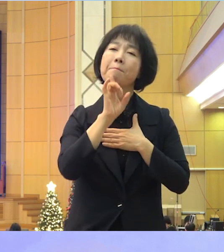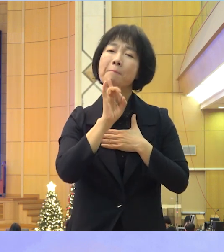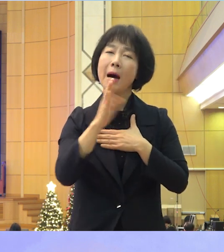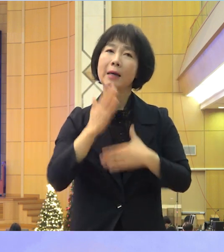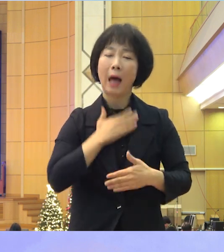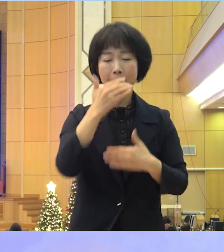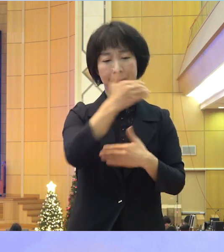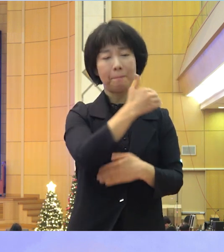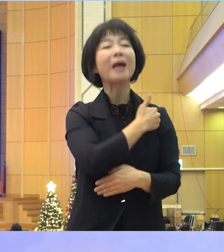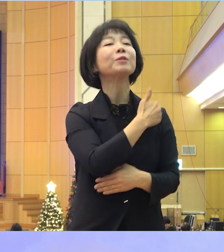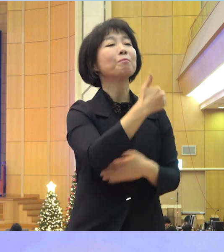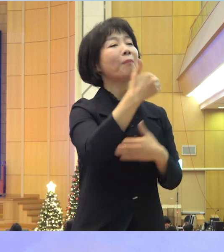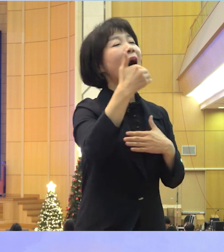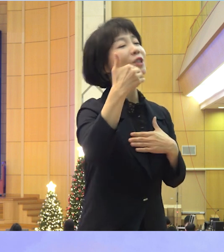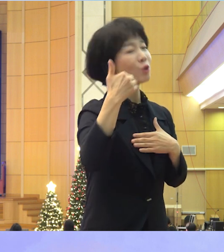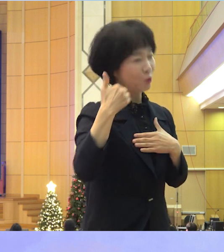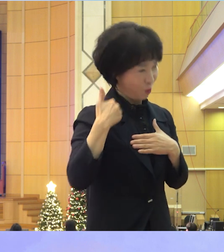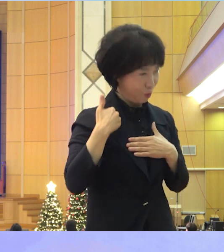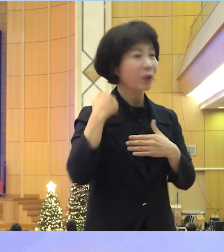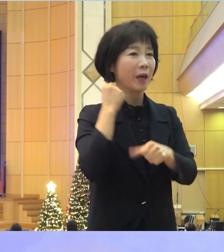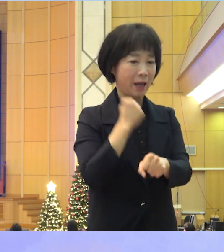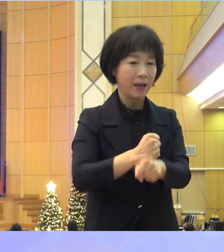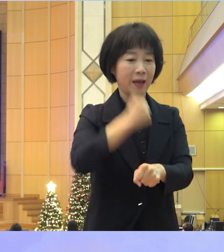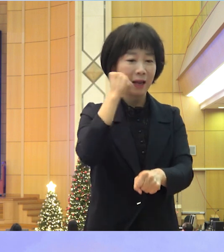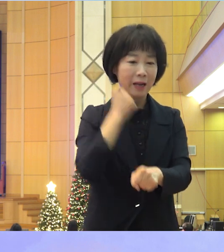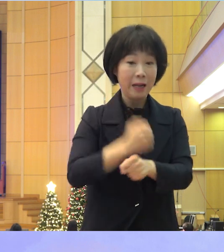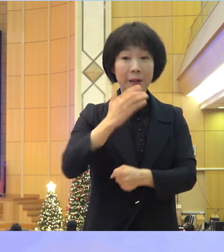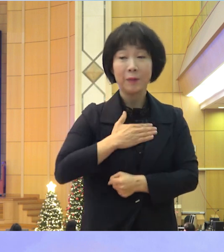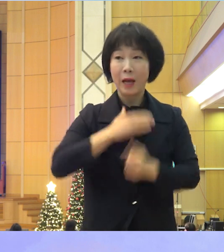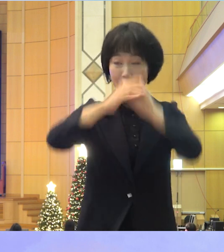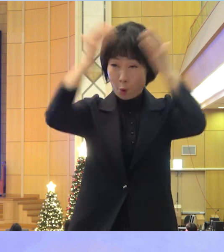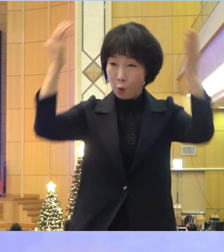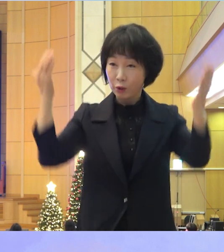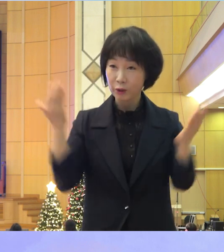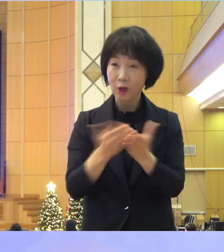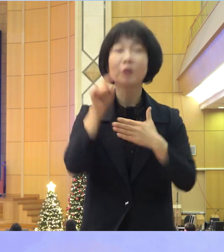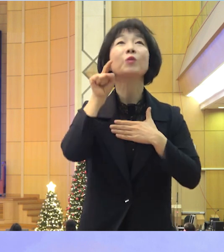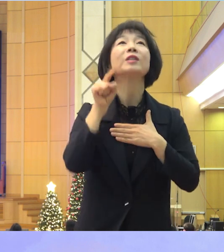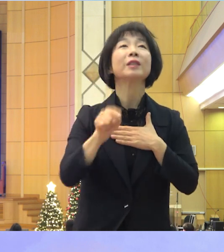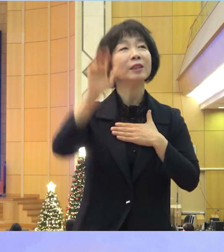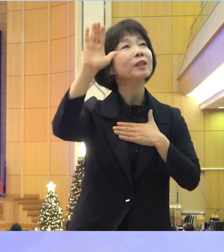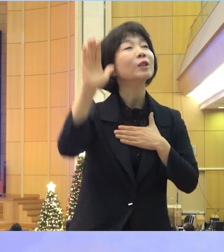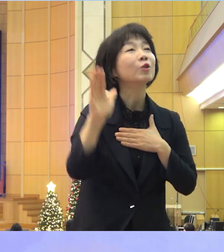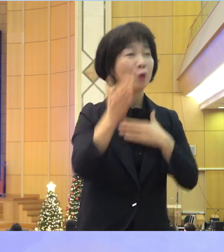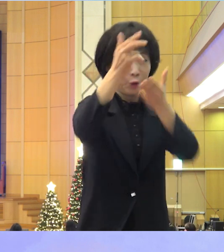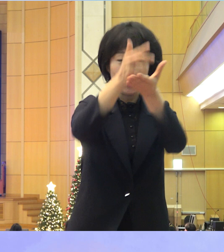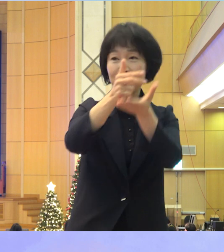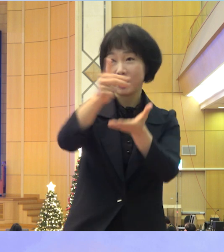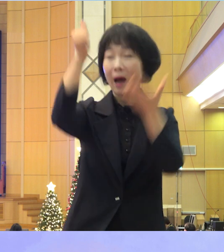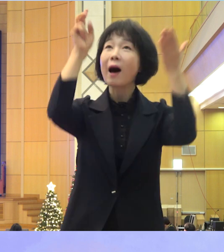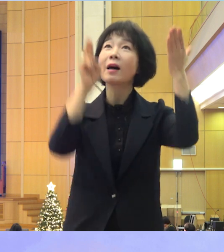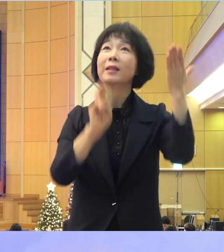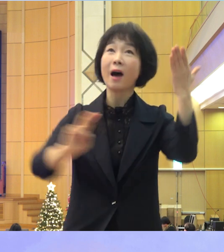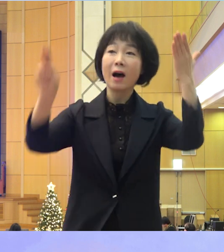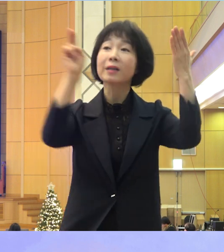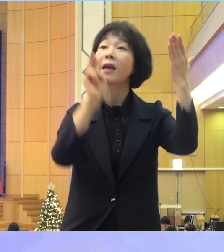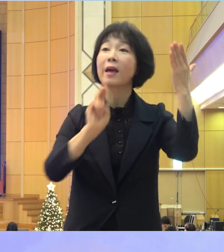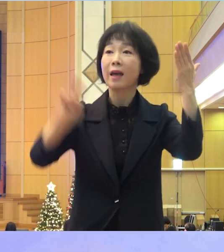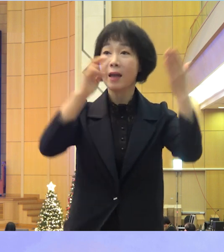한 분만으로 나는 만족해. 나의 모든 것 끝이